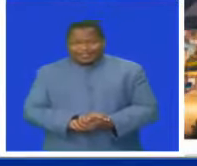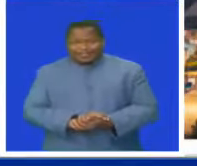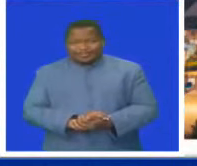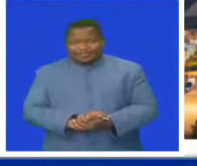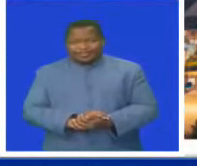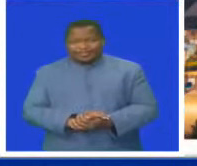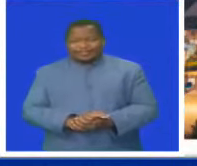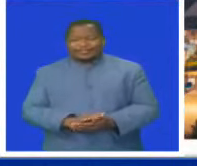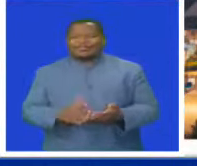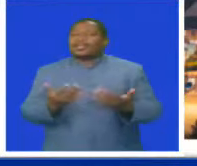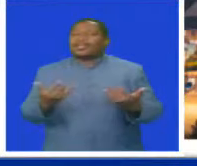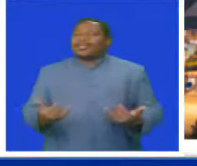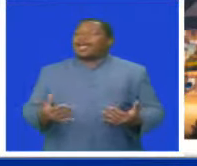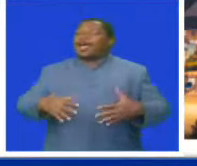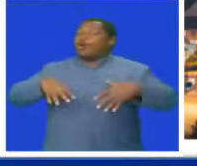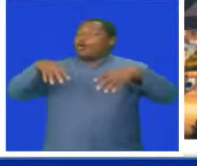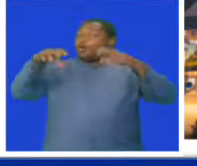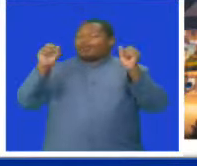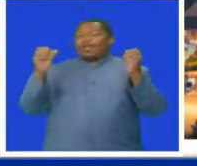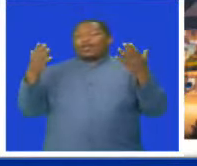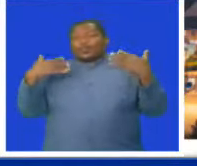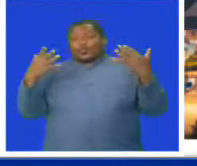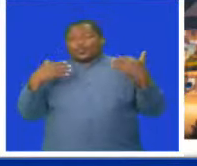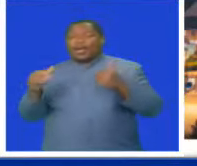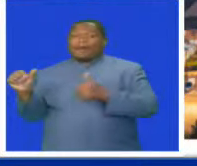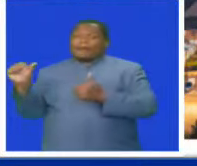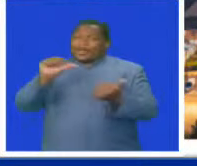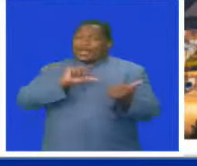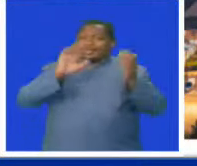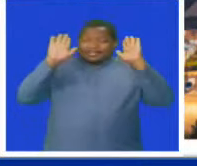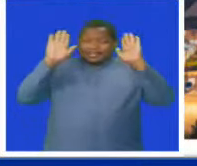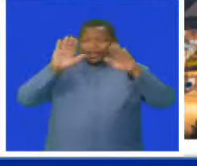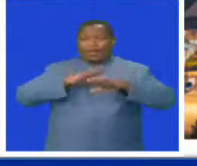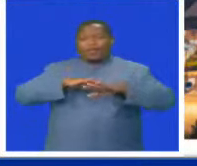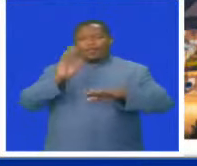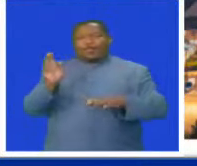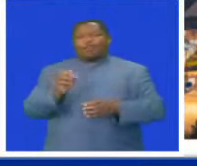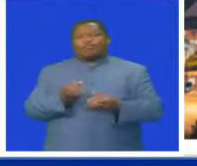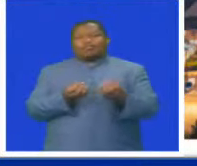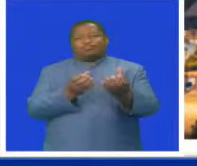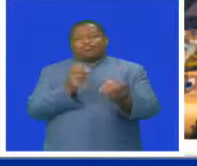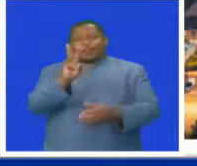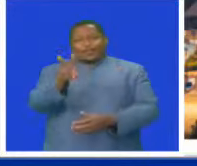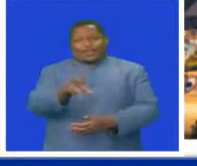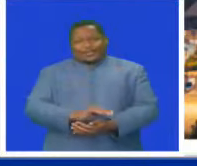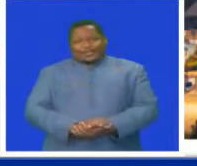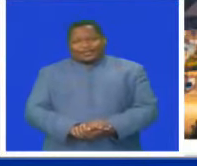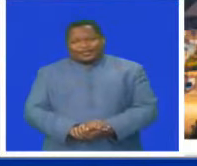Sithatha careful elifishane maswati lamahle sithi kuyawunathe mandi nasibe etindzaba sichubeka nato.